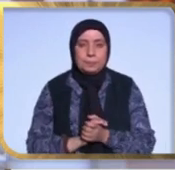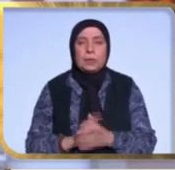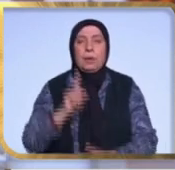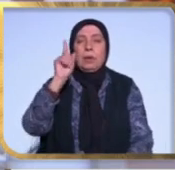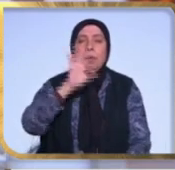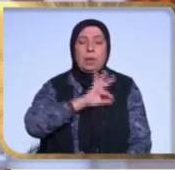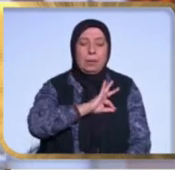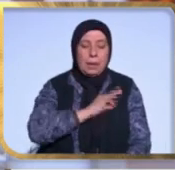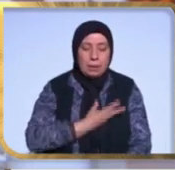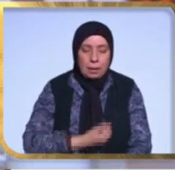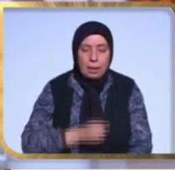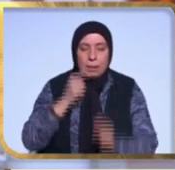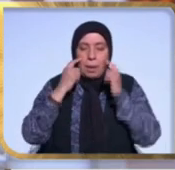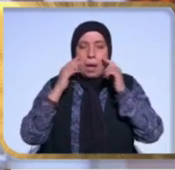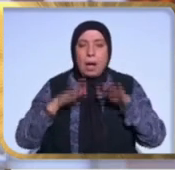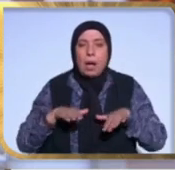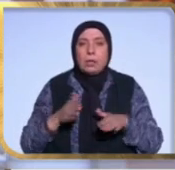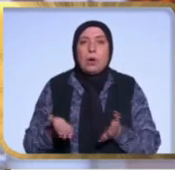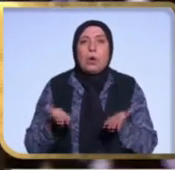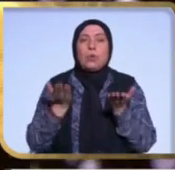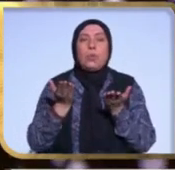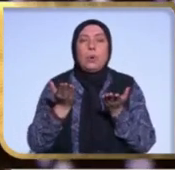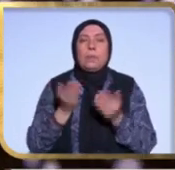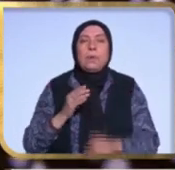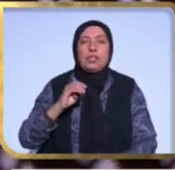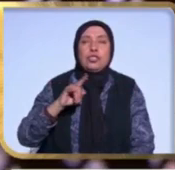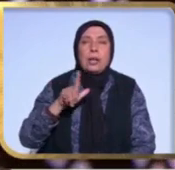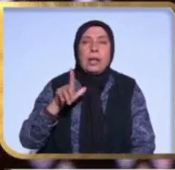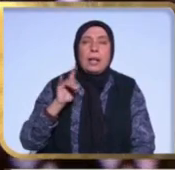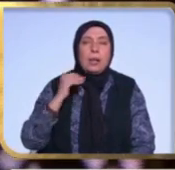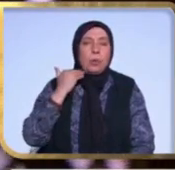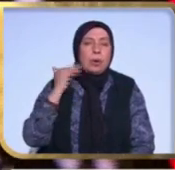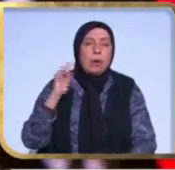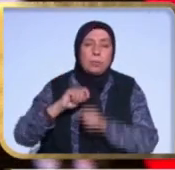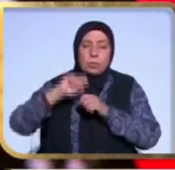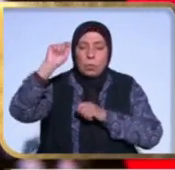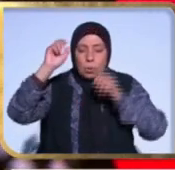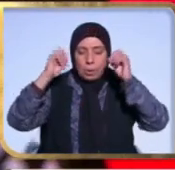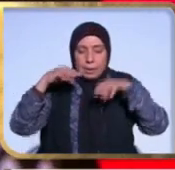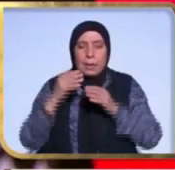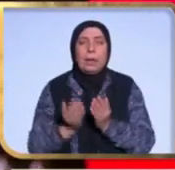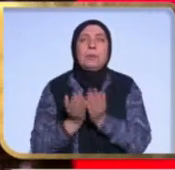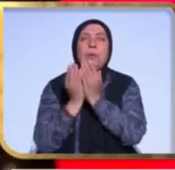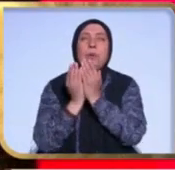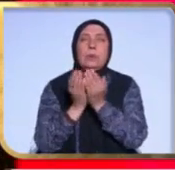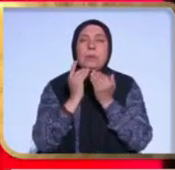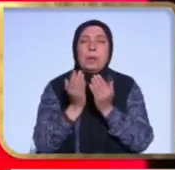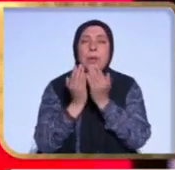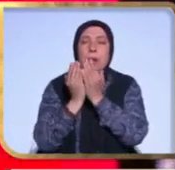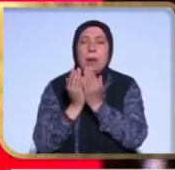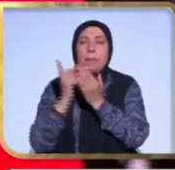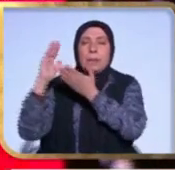يا الله يا رحمن يا رحيم يا حي يا قيوم يا ذا الجلال والإكرام والطول والإنعام. اللهم إنا